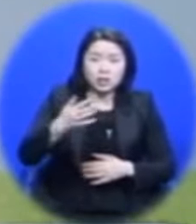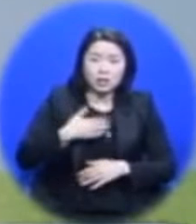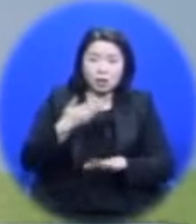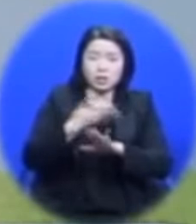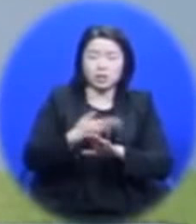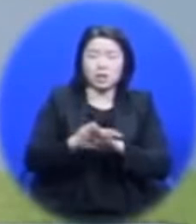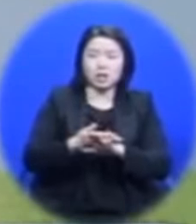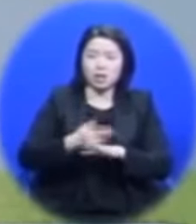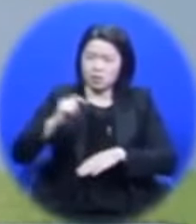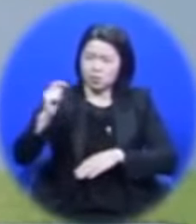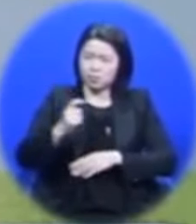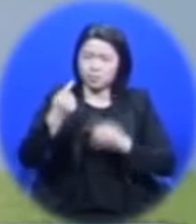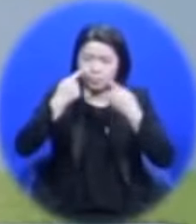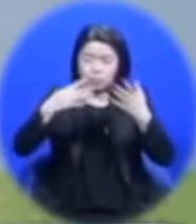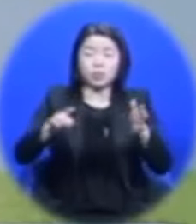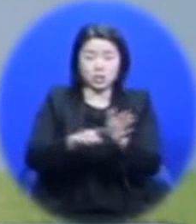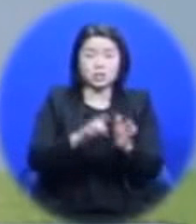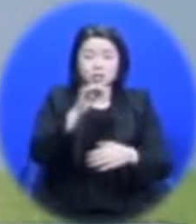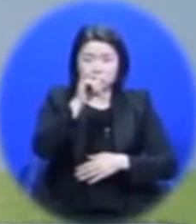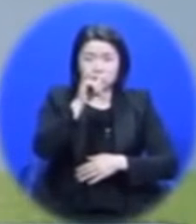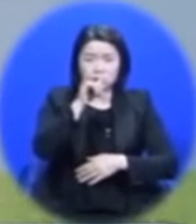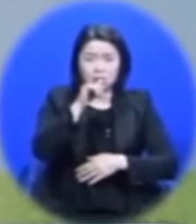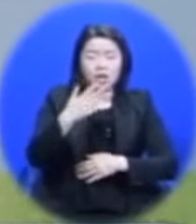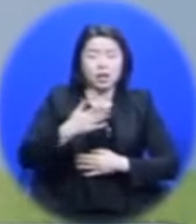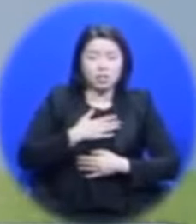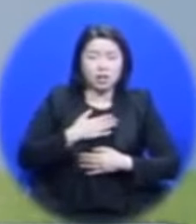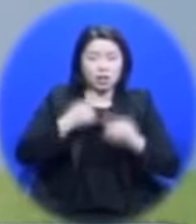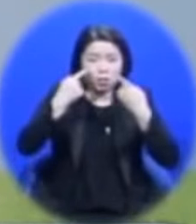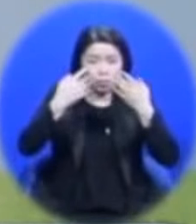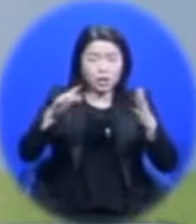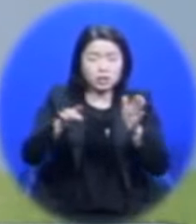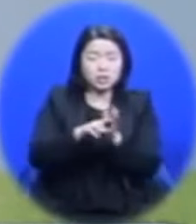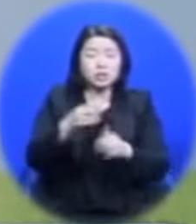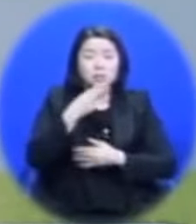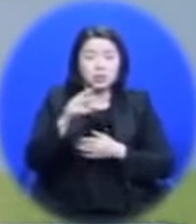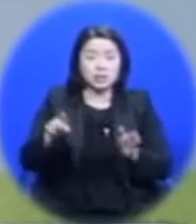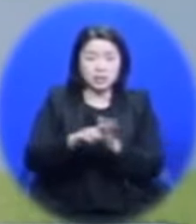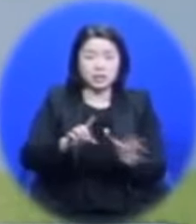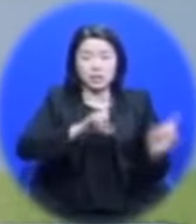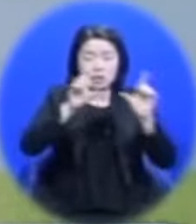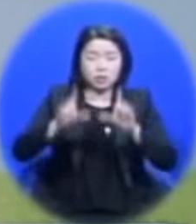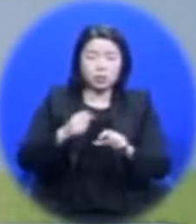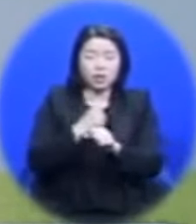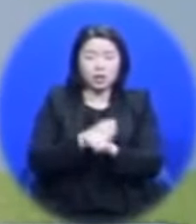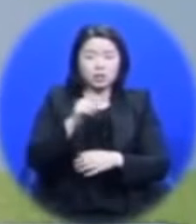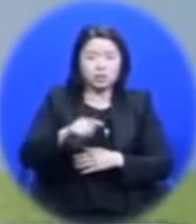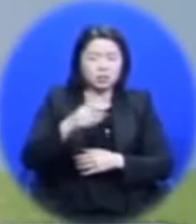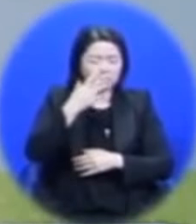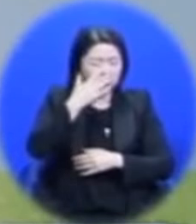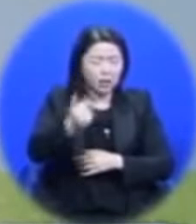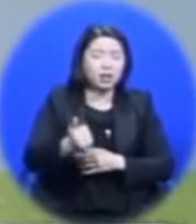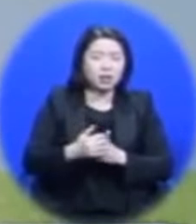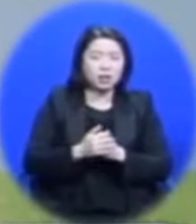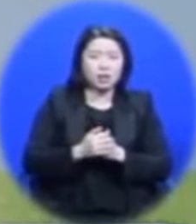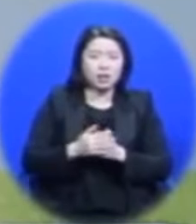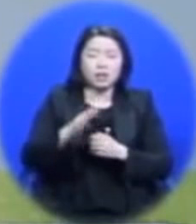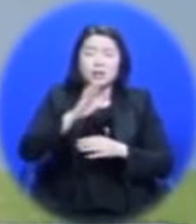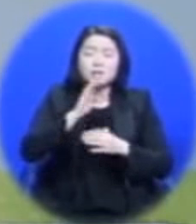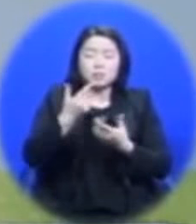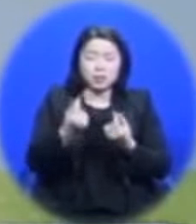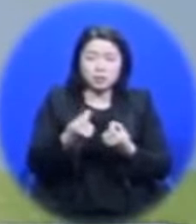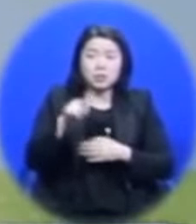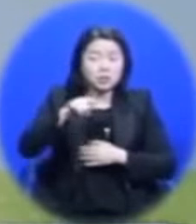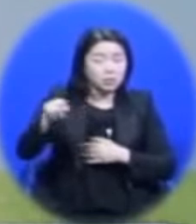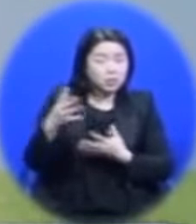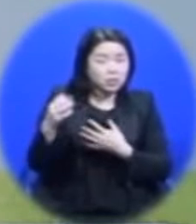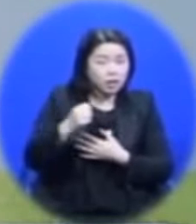달리 견고한 확신이 있었습니다. 나의 확신 없이 신앙생활하는 것에 넌더리가 나서 마침내 그들이 갖고 있는